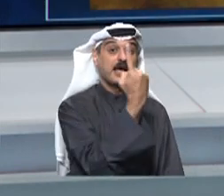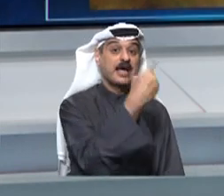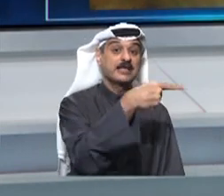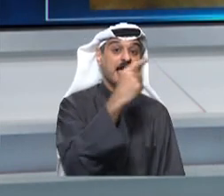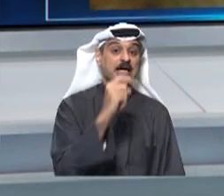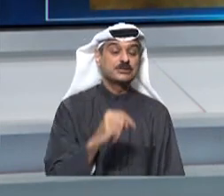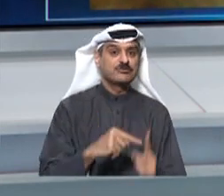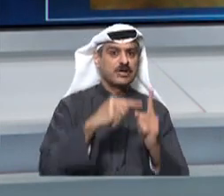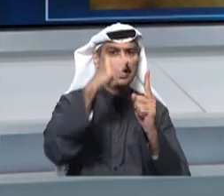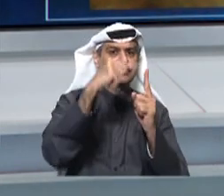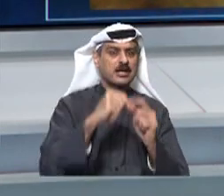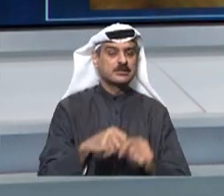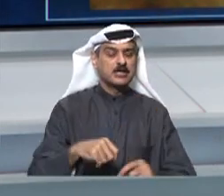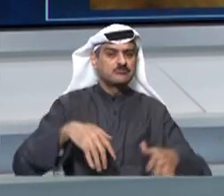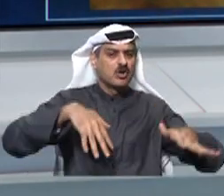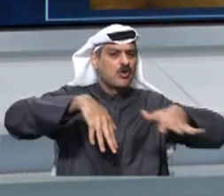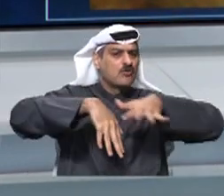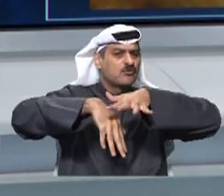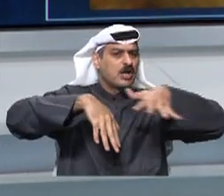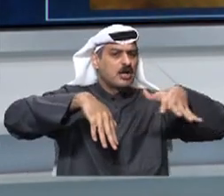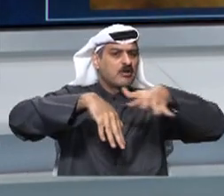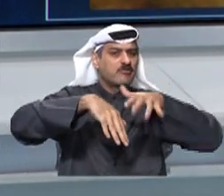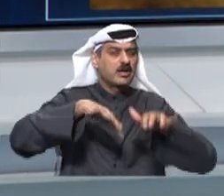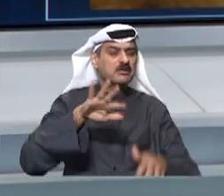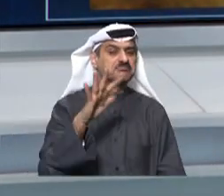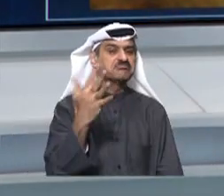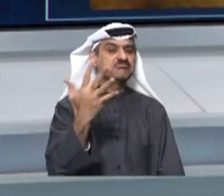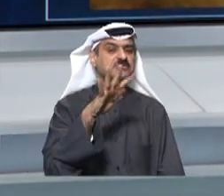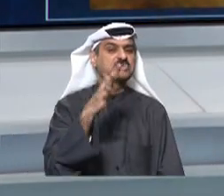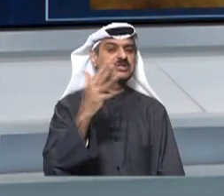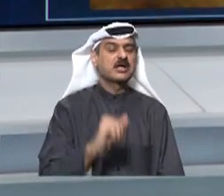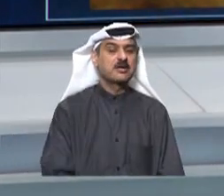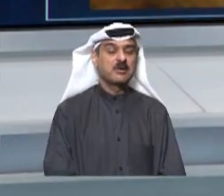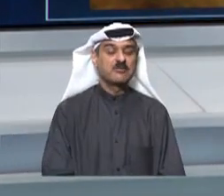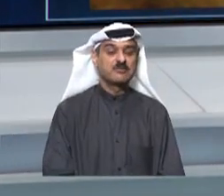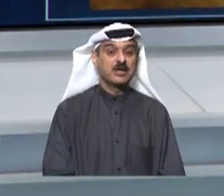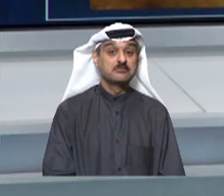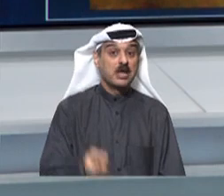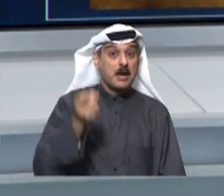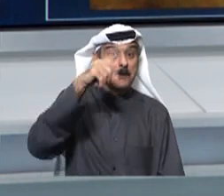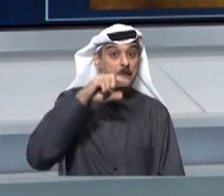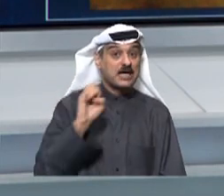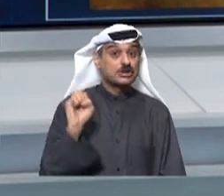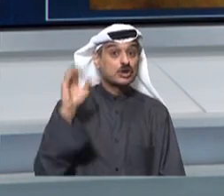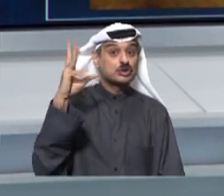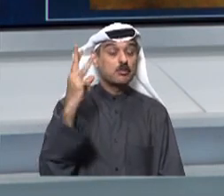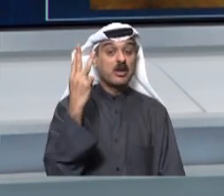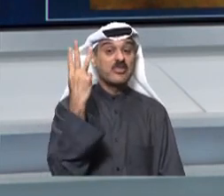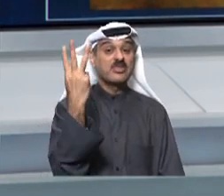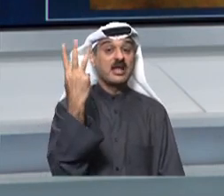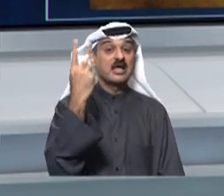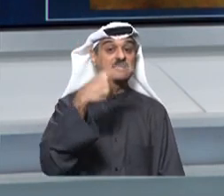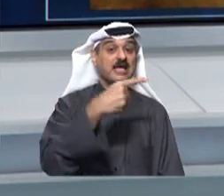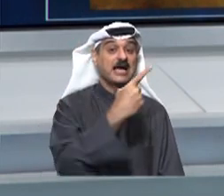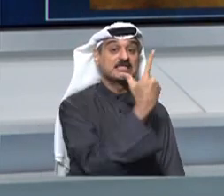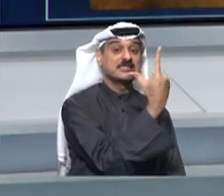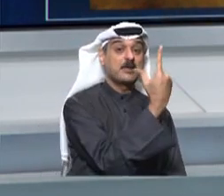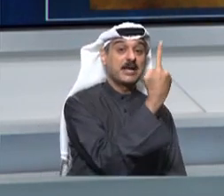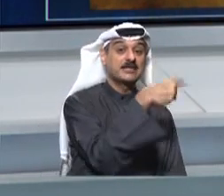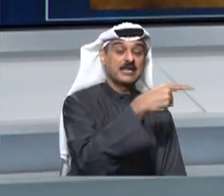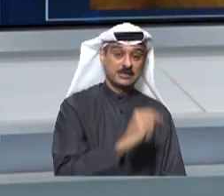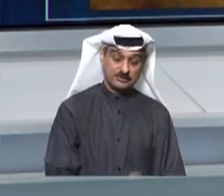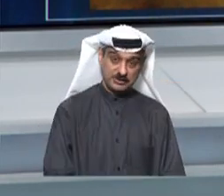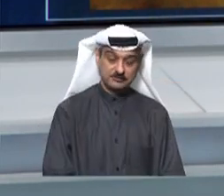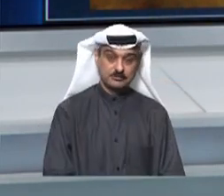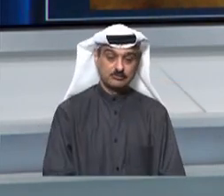مئوية، لكن على المناطق الساحلية وداخل البحر قد تصل درجات الحرارة في صباح يوم الغد ما بين 13 إلى 17 درجة مئوية.